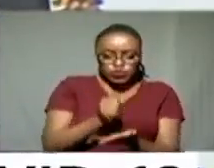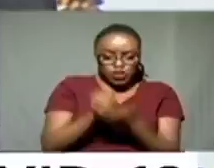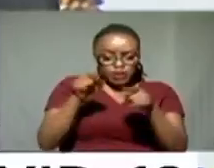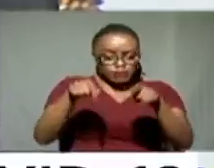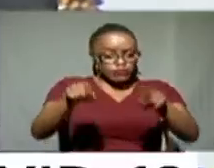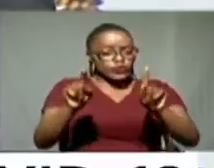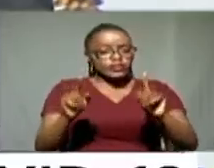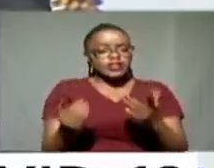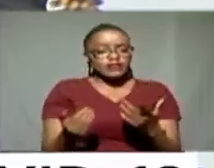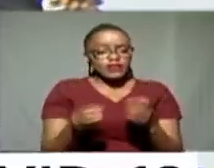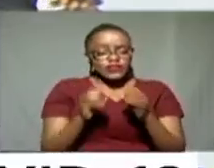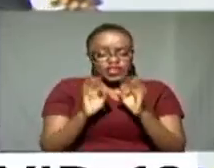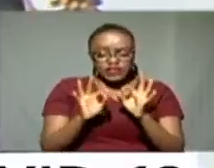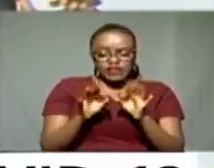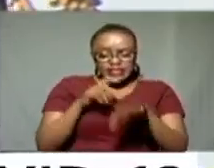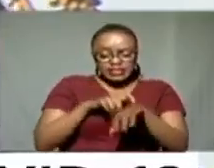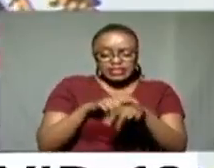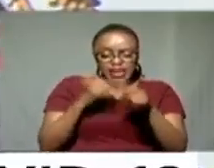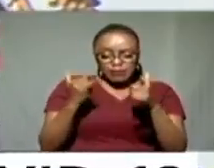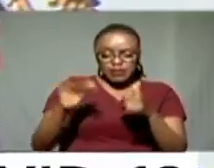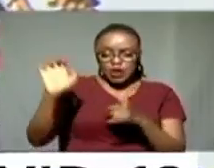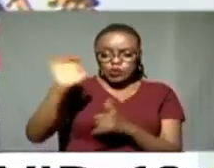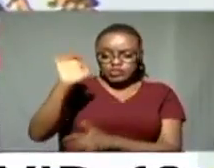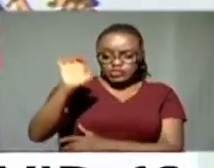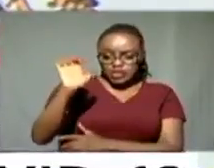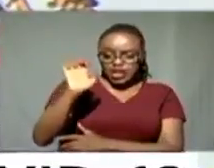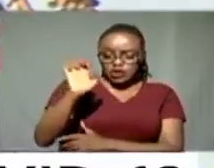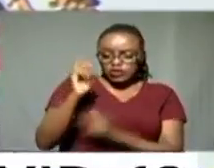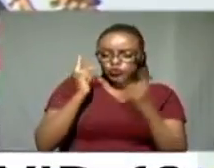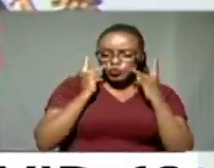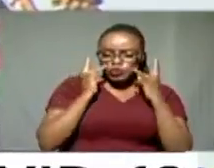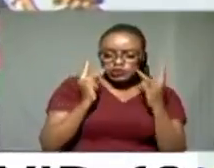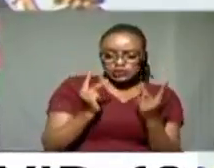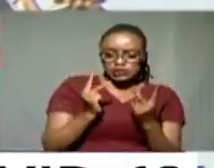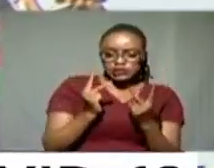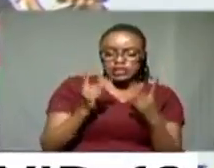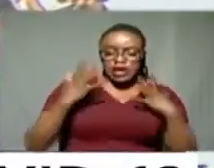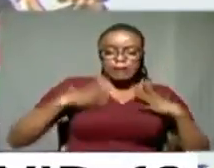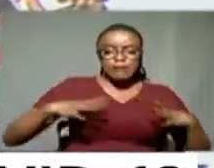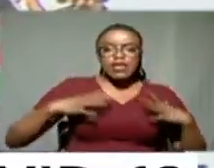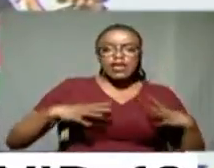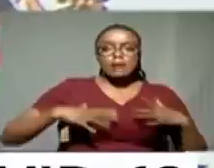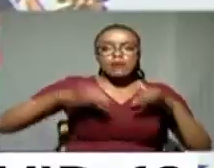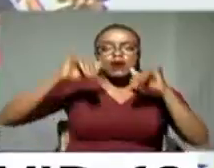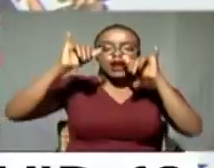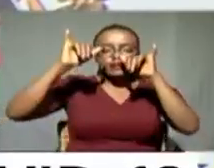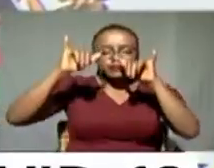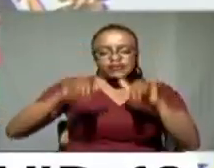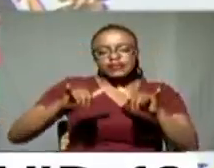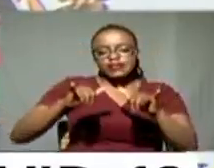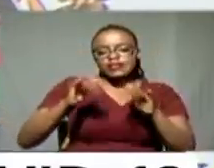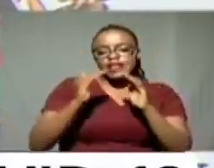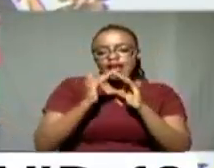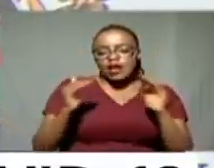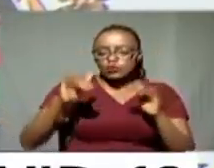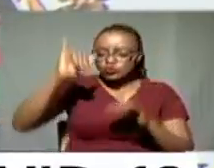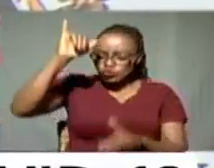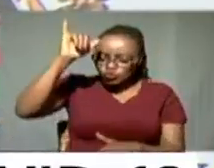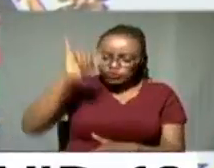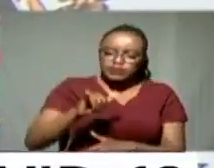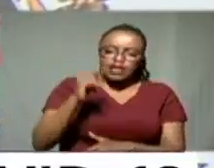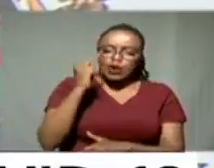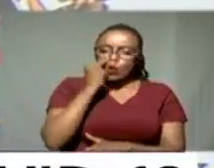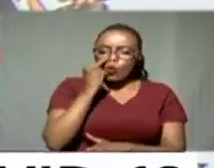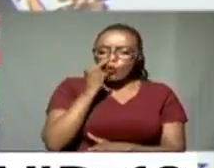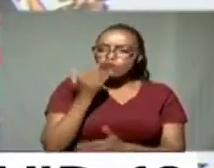mwenyewe. Ukiwa kwa wakati huu wa Easter, tuone ya kwamba watu wakae nyumbani. Stay at